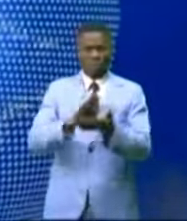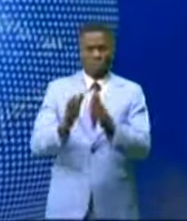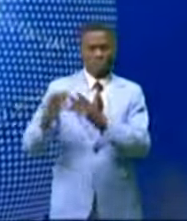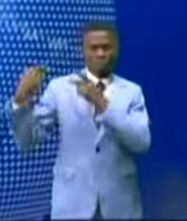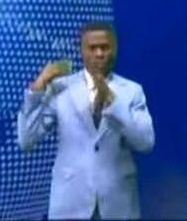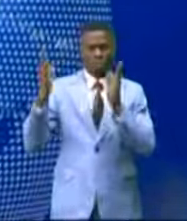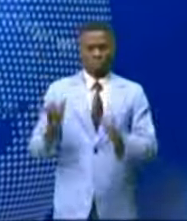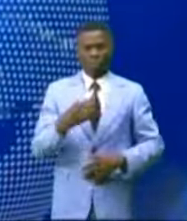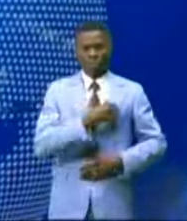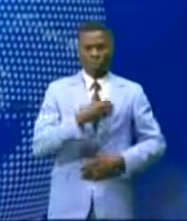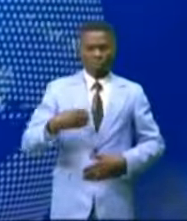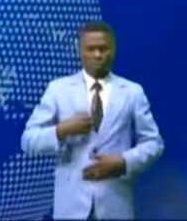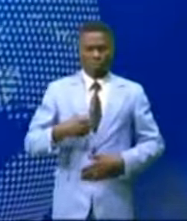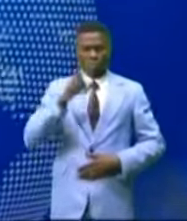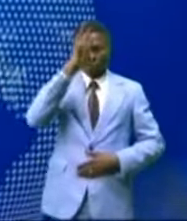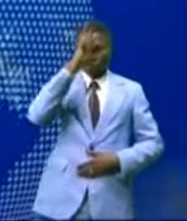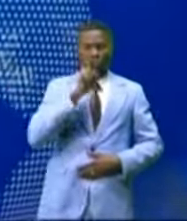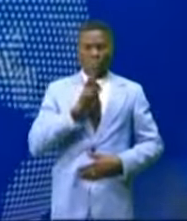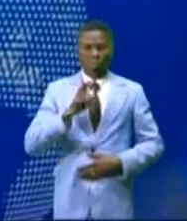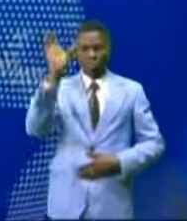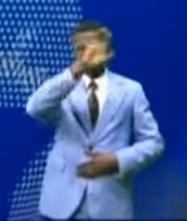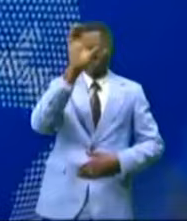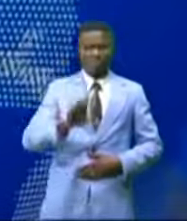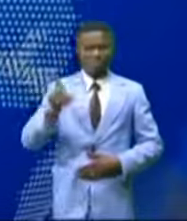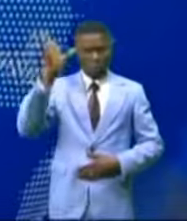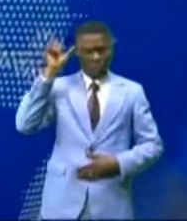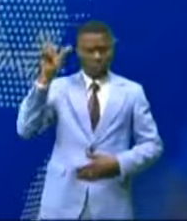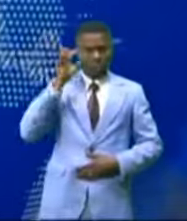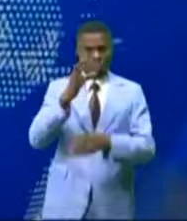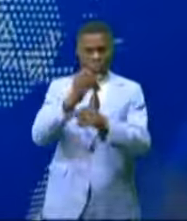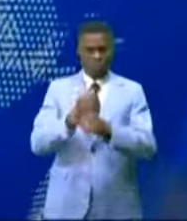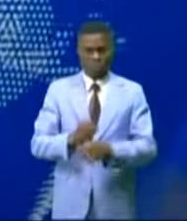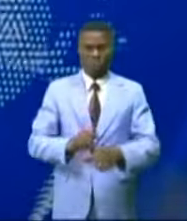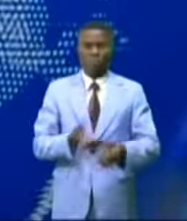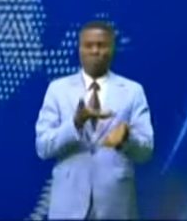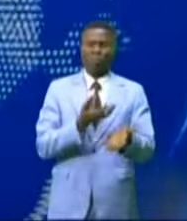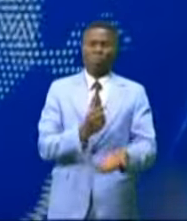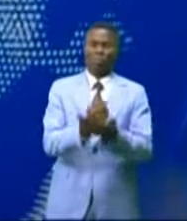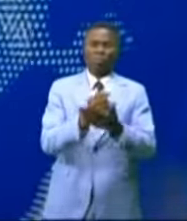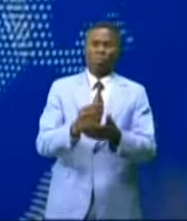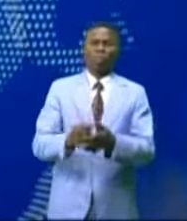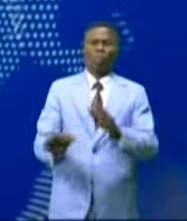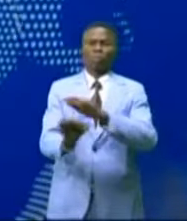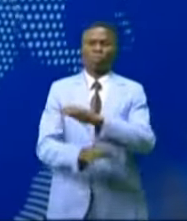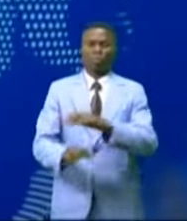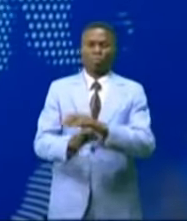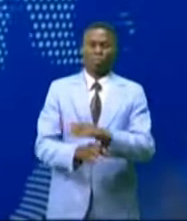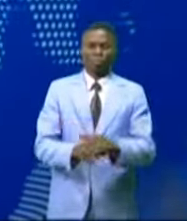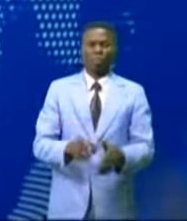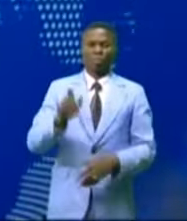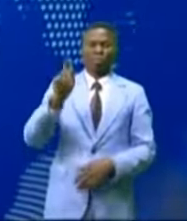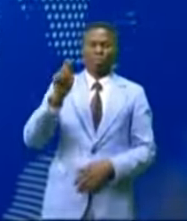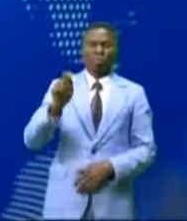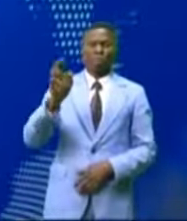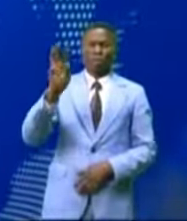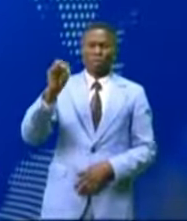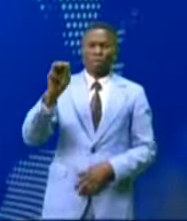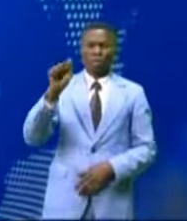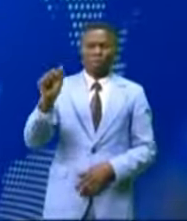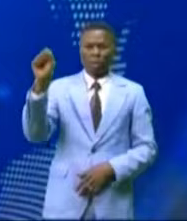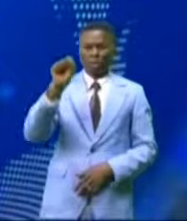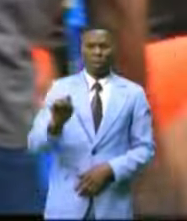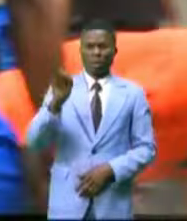femmes veuves de la commune de Lingwala ont bénéficié de la assistance de la Fondation tousin massikine reportage Yoland